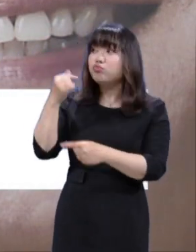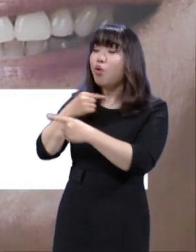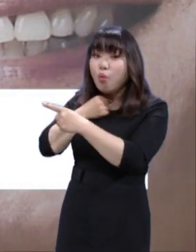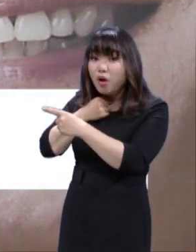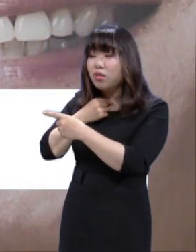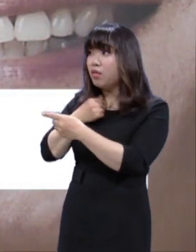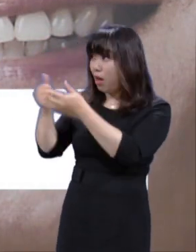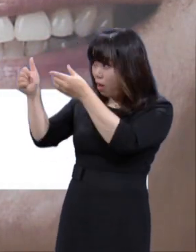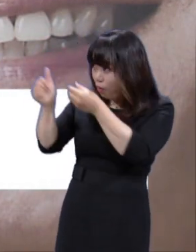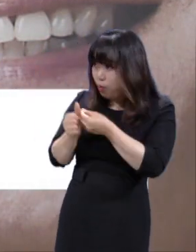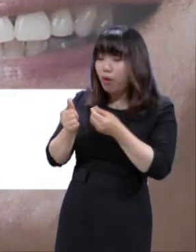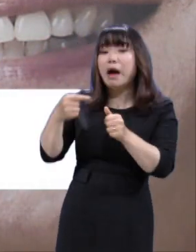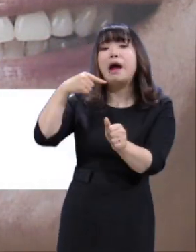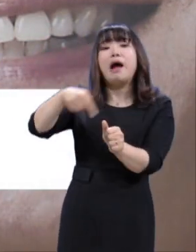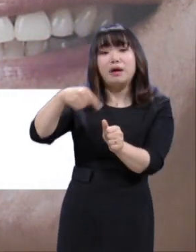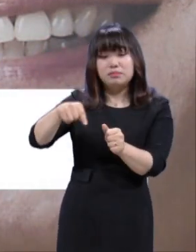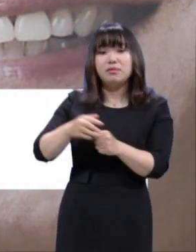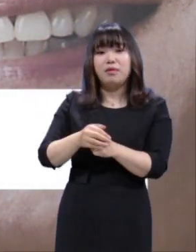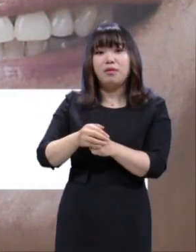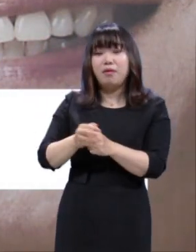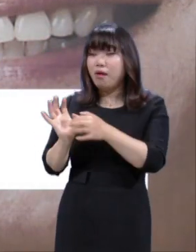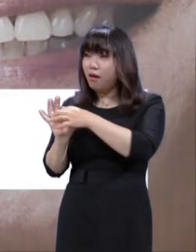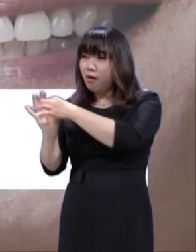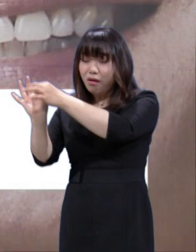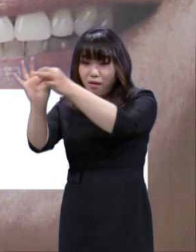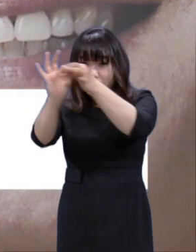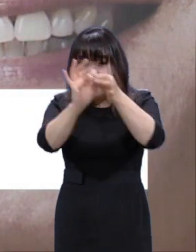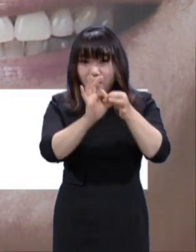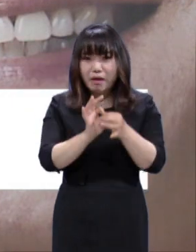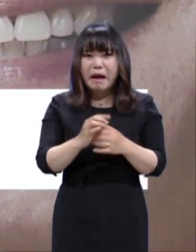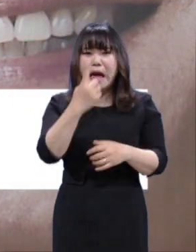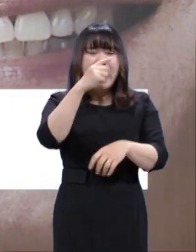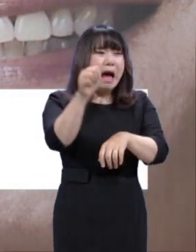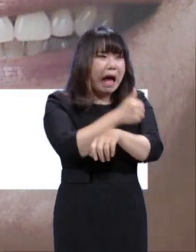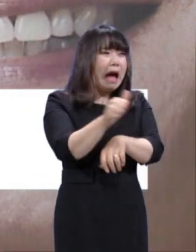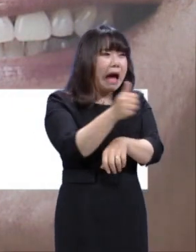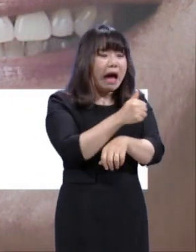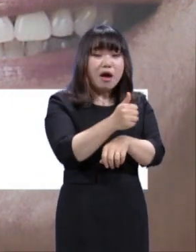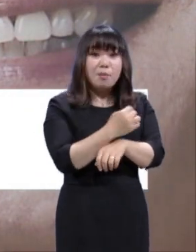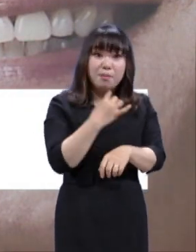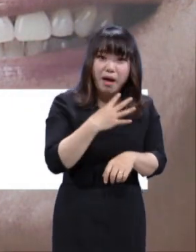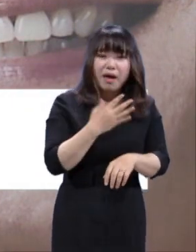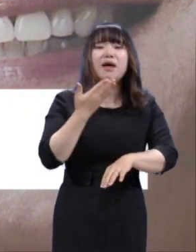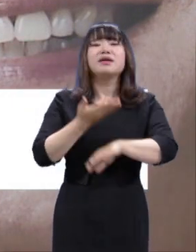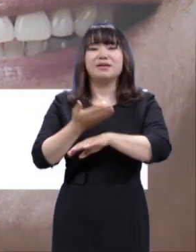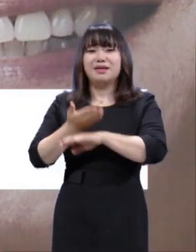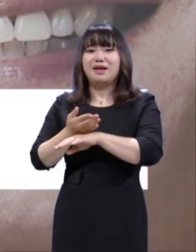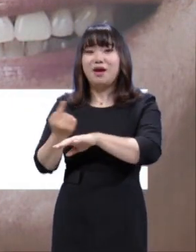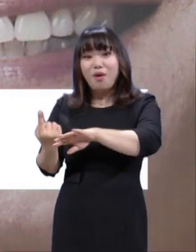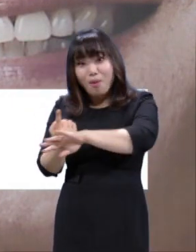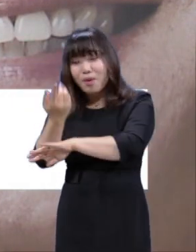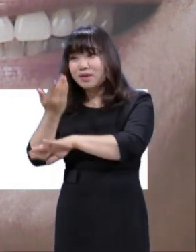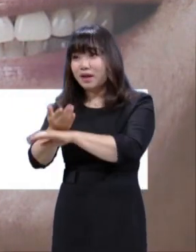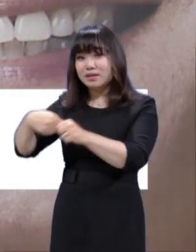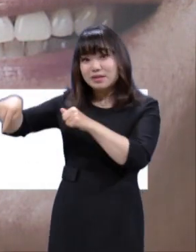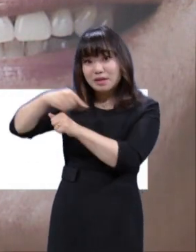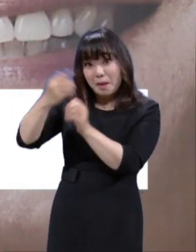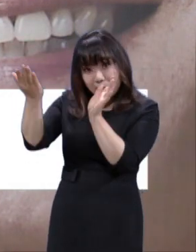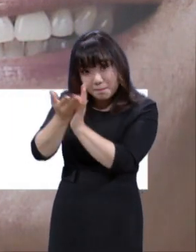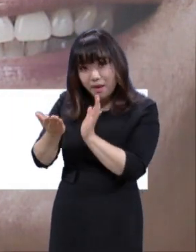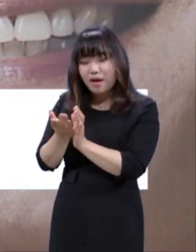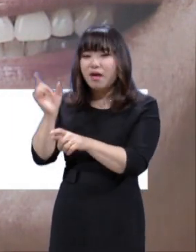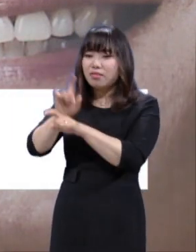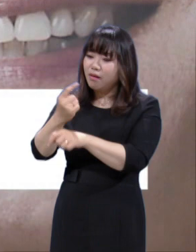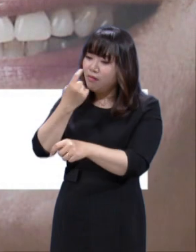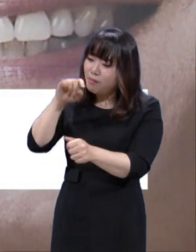분들로 일하게 하고 해서 적어도 사교육과 학원 이상의 인력으로 학생들을 적성,